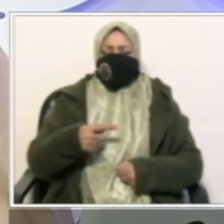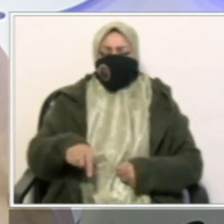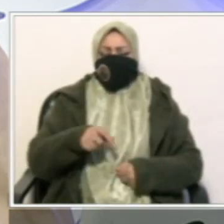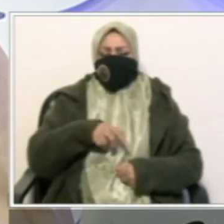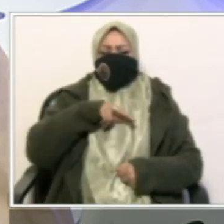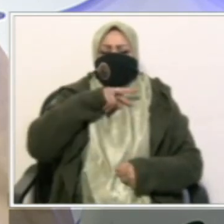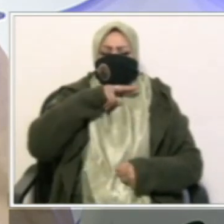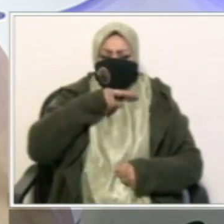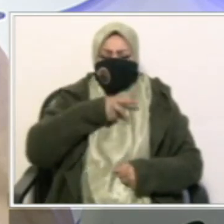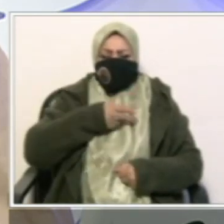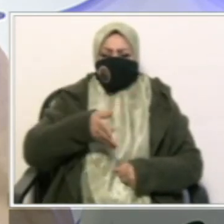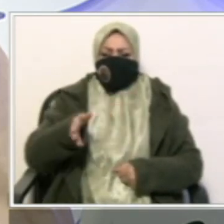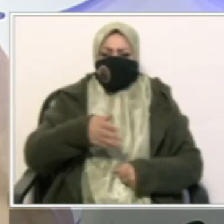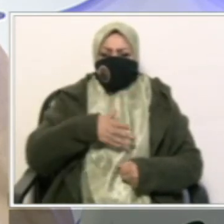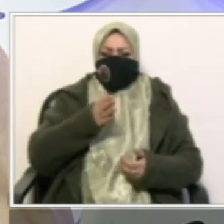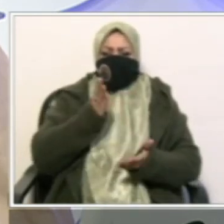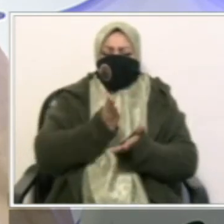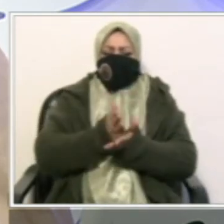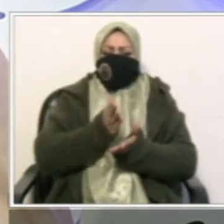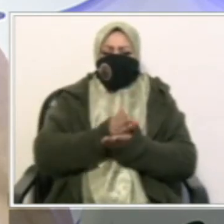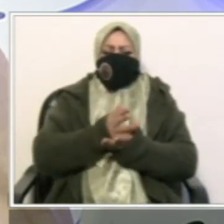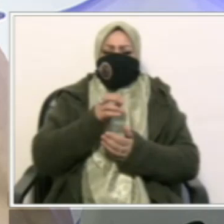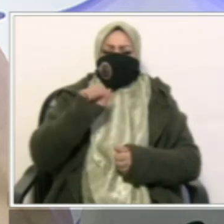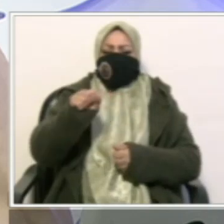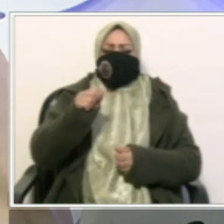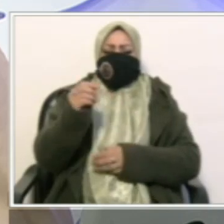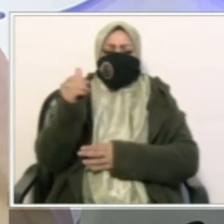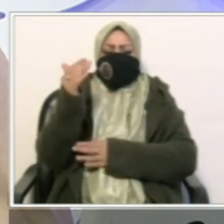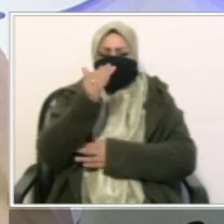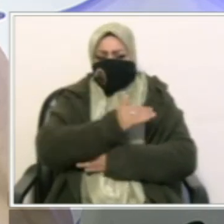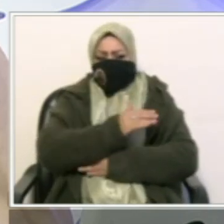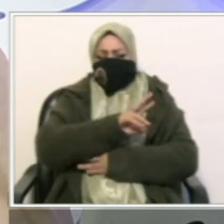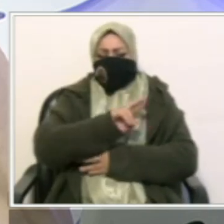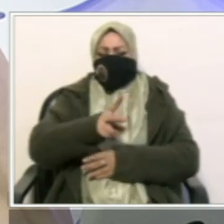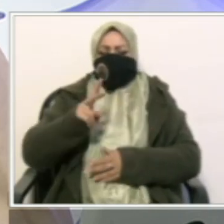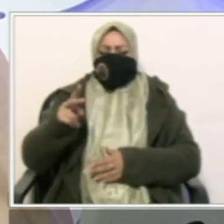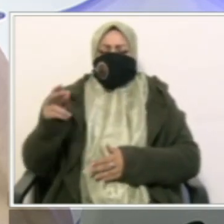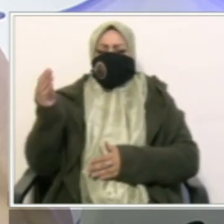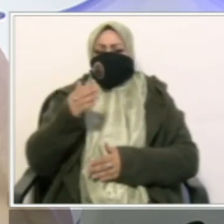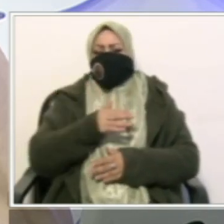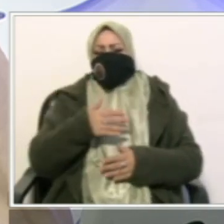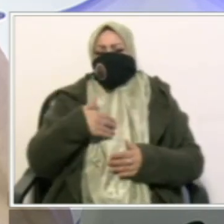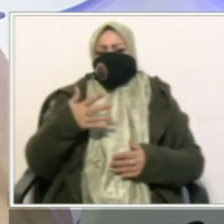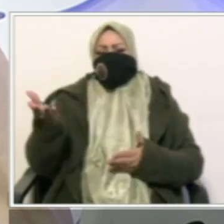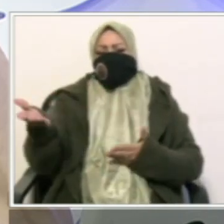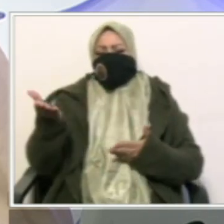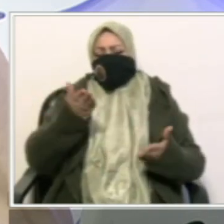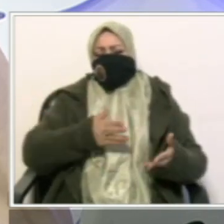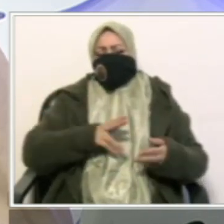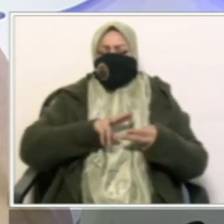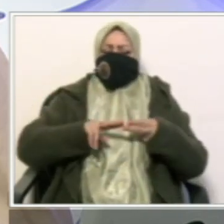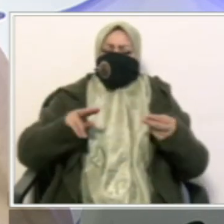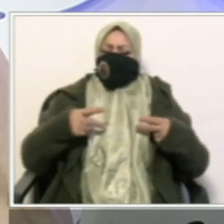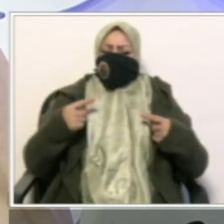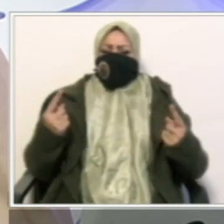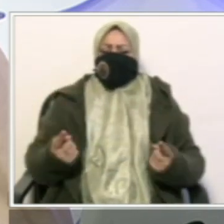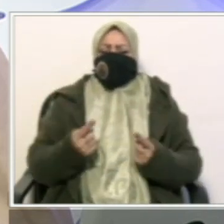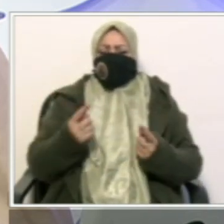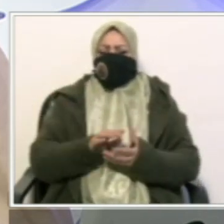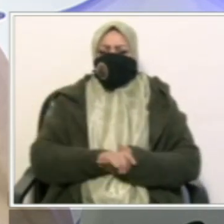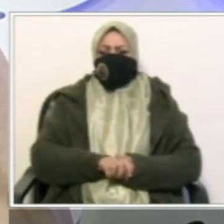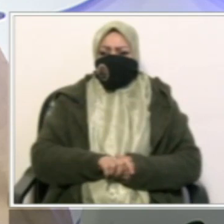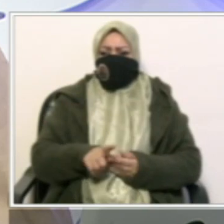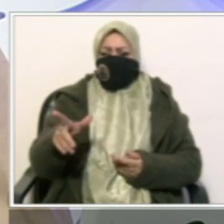وماله وممتلكاته، فإن دعوته للصلح فماشي، يعني لا بأس أن يجنح